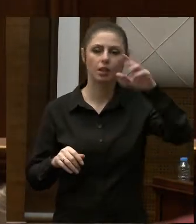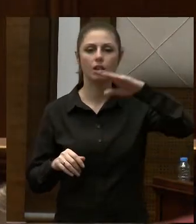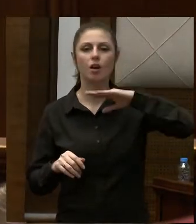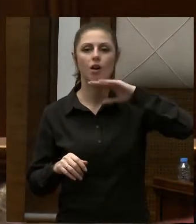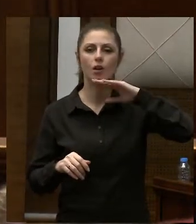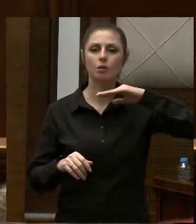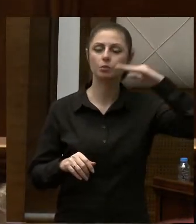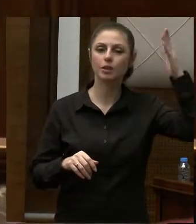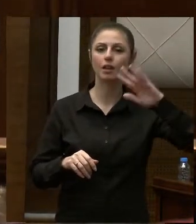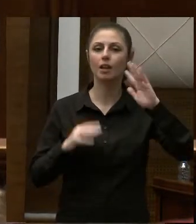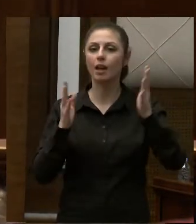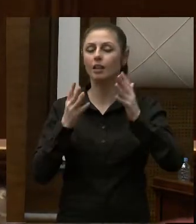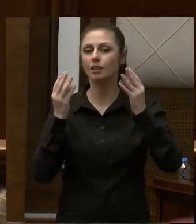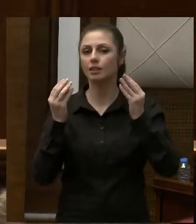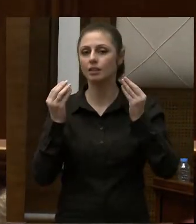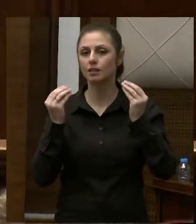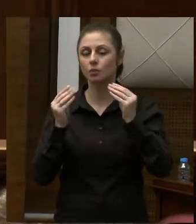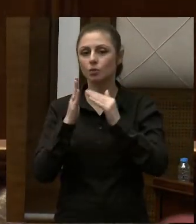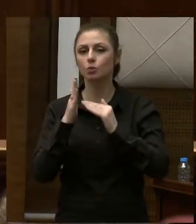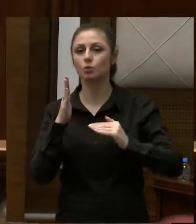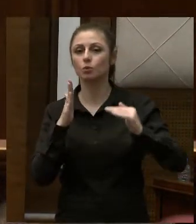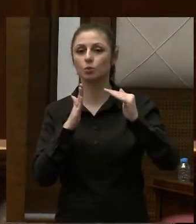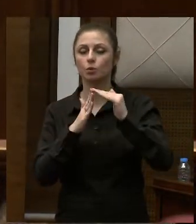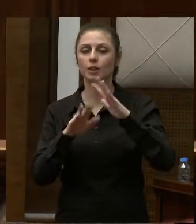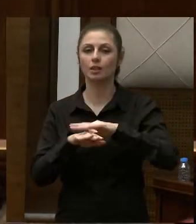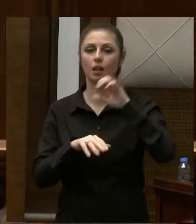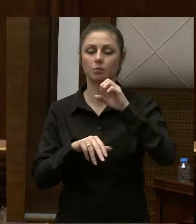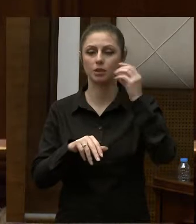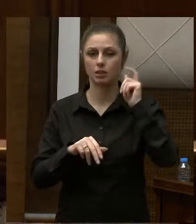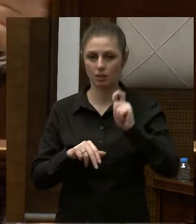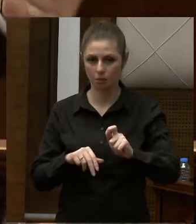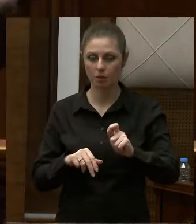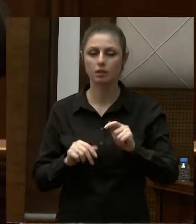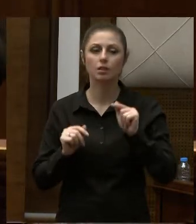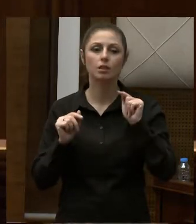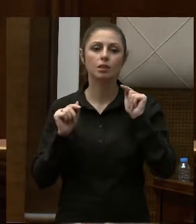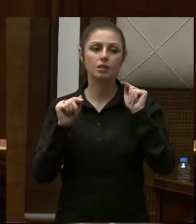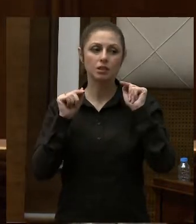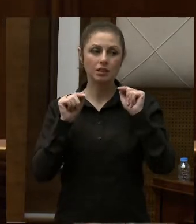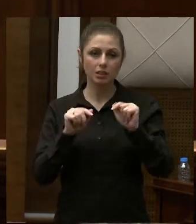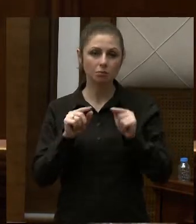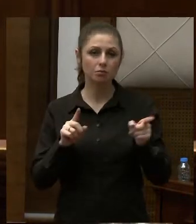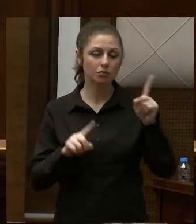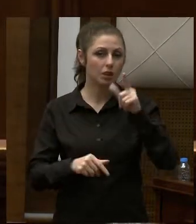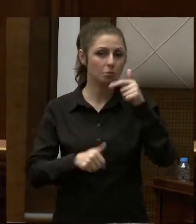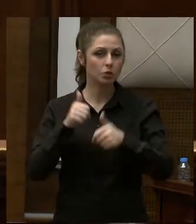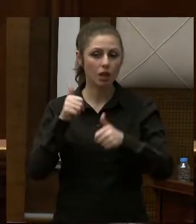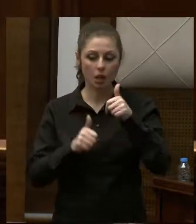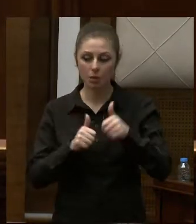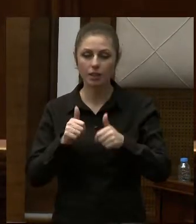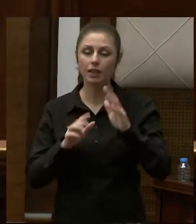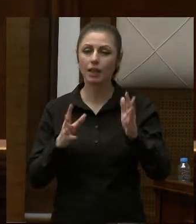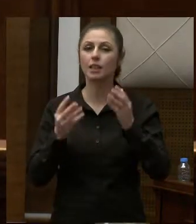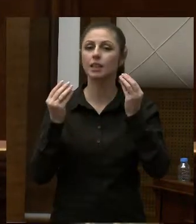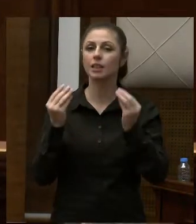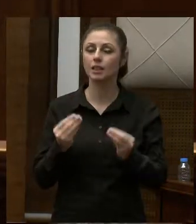en üst düzeyde temsil eden ve bu şu ana kadar müsabakalarda en